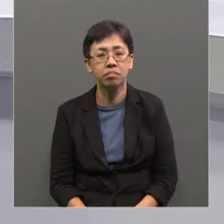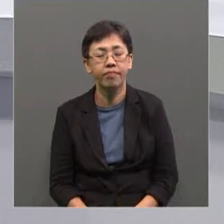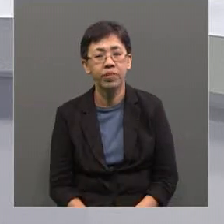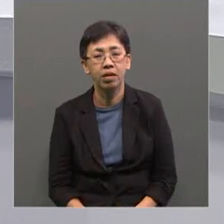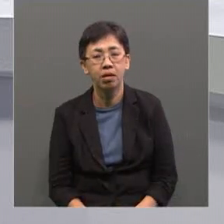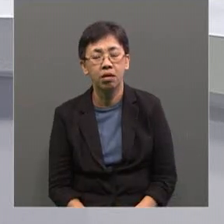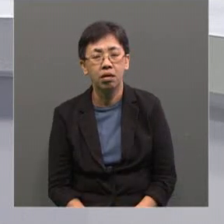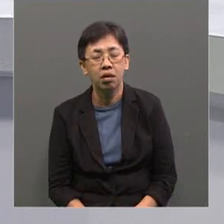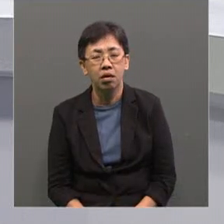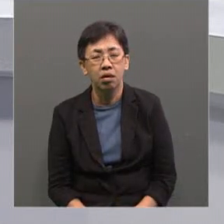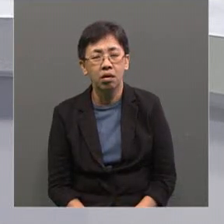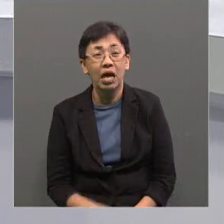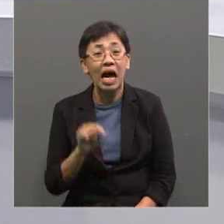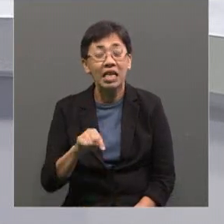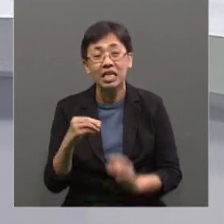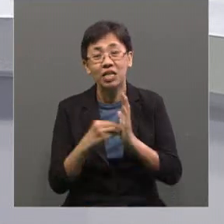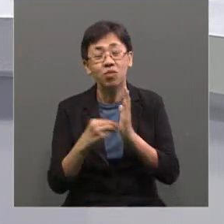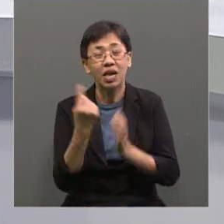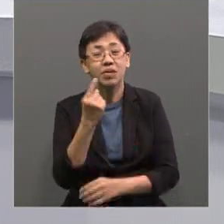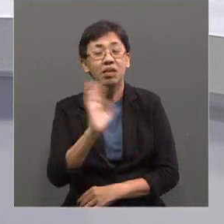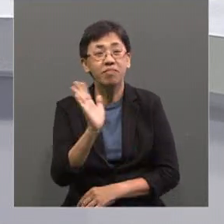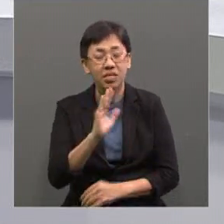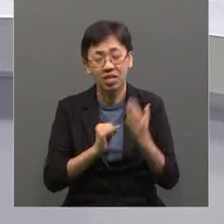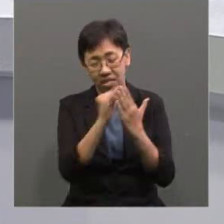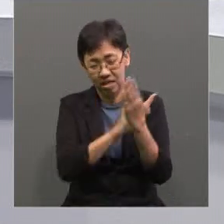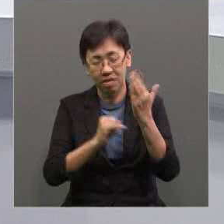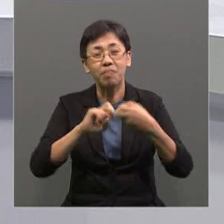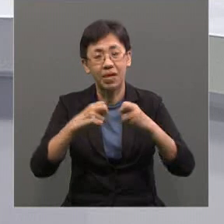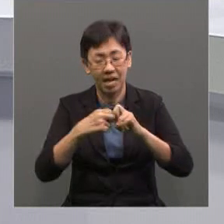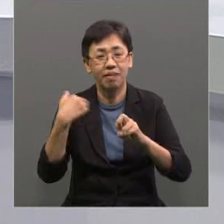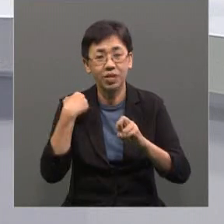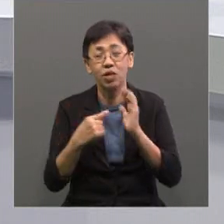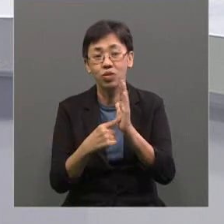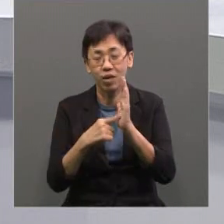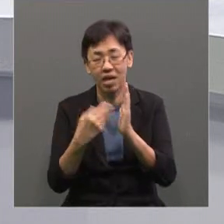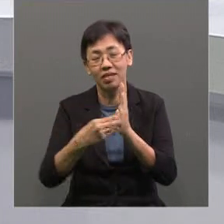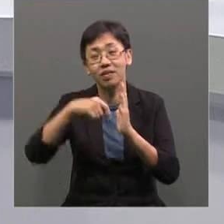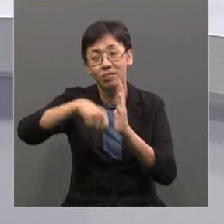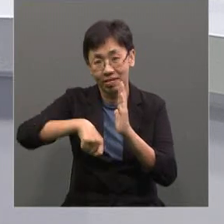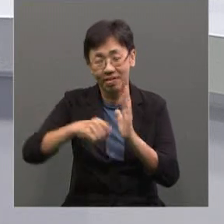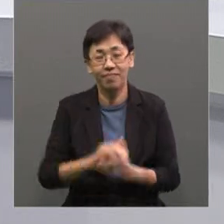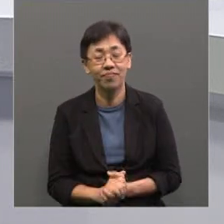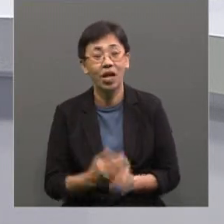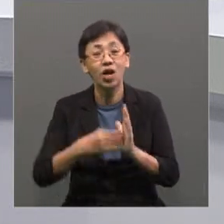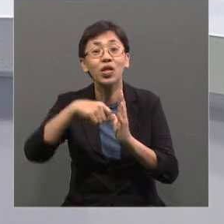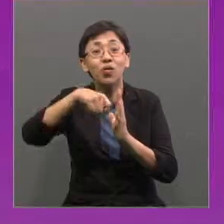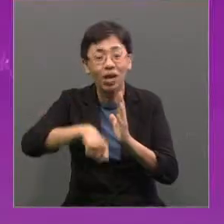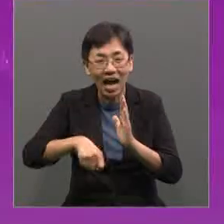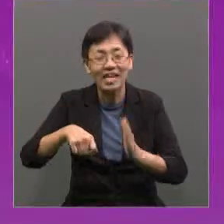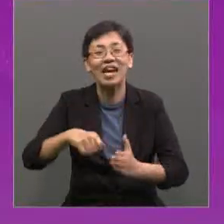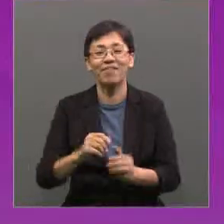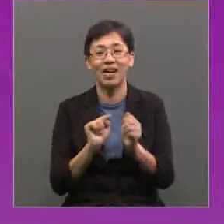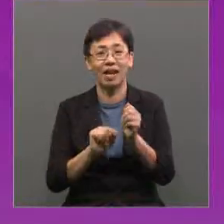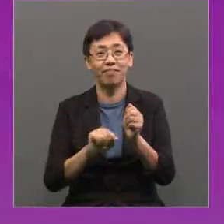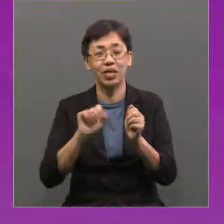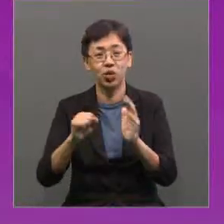แล้วเรื่องถนนเป็นหลุมเป็นบ่อไม่ได้มีแค่ในกรุงเทพมหานครที่ต่างจังหวัดก็มีเหมือนกันอย่างที่นครราชสีมาคุณผู้ชมเมืองย่าโมนี่ชาวบ้านที่อำเภอสู